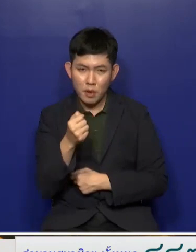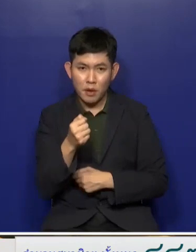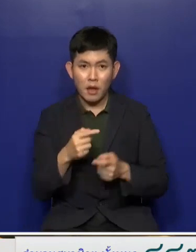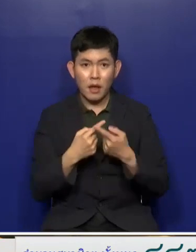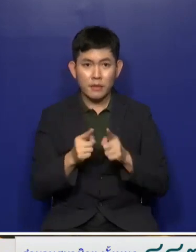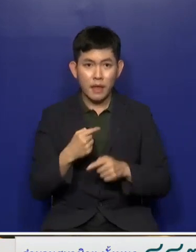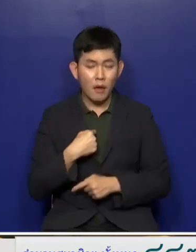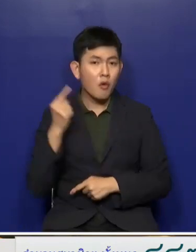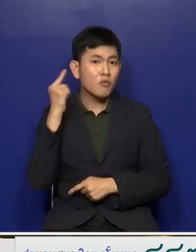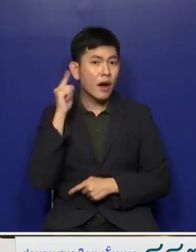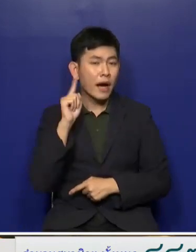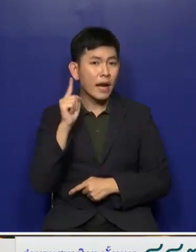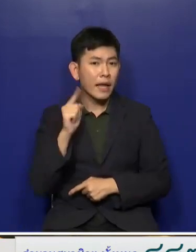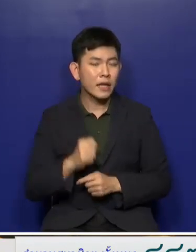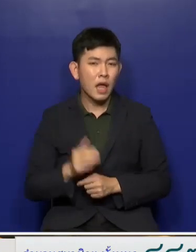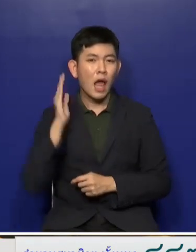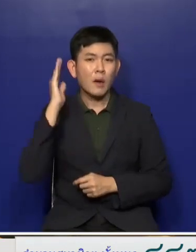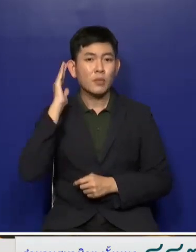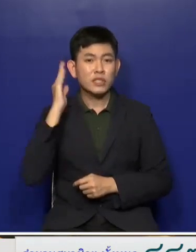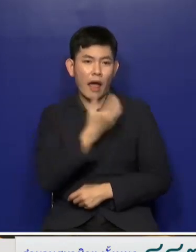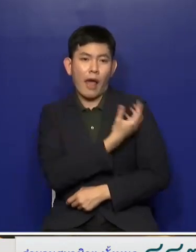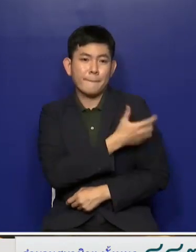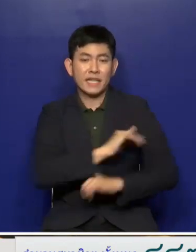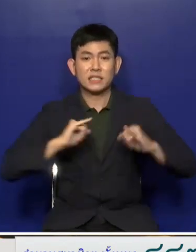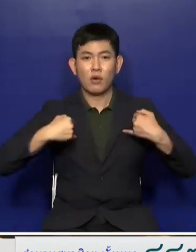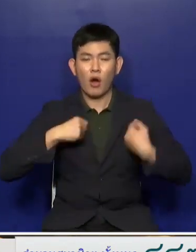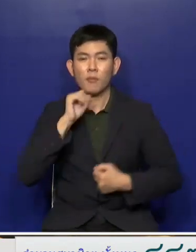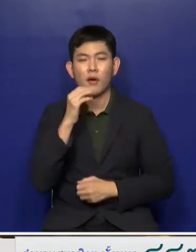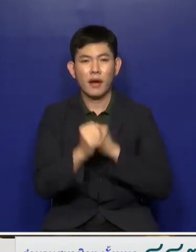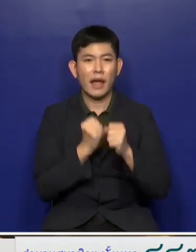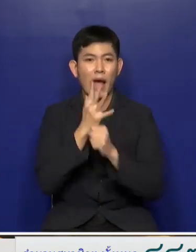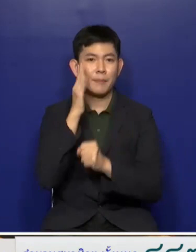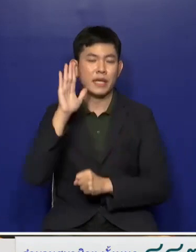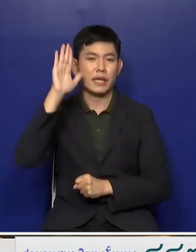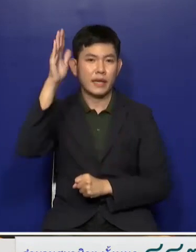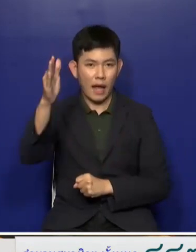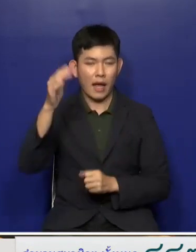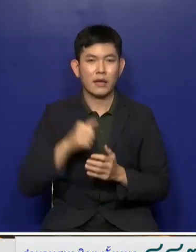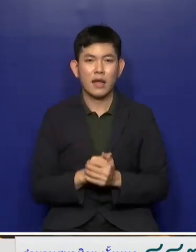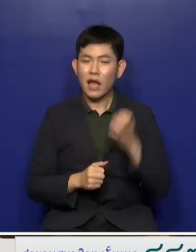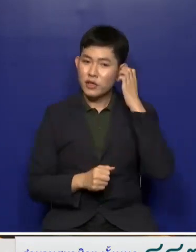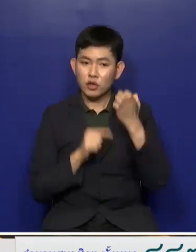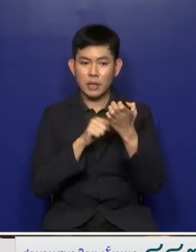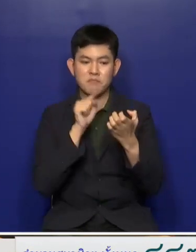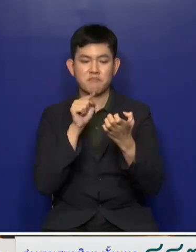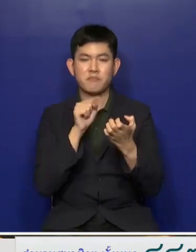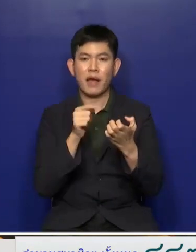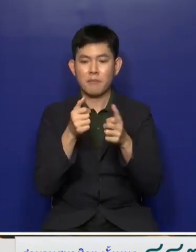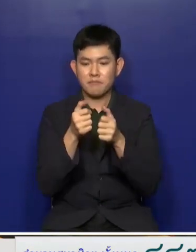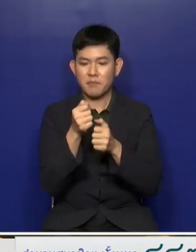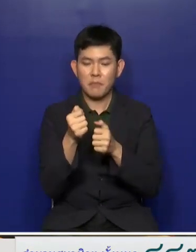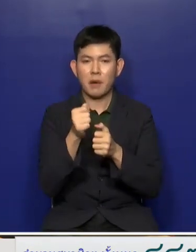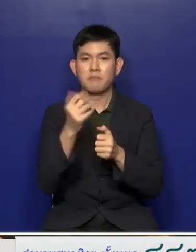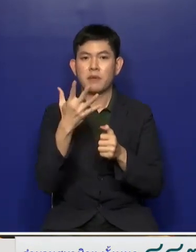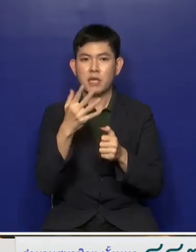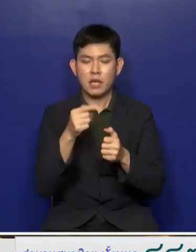ตีฟช็อปพูดว่า5ปีข้างหน้าผมจะทำโทรศัพท์ที่ไม่มีมือถือไม่มีตัวเลขกดผ